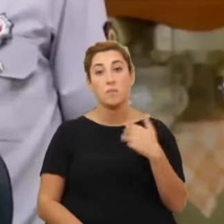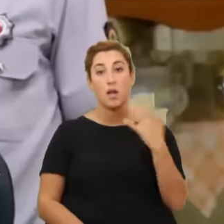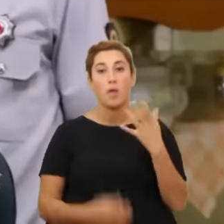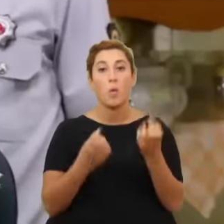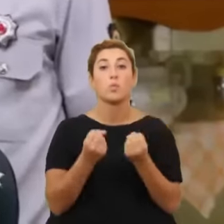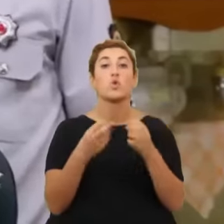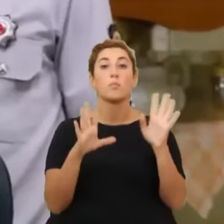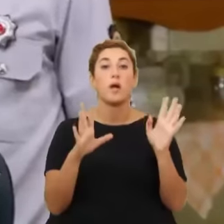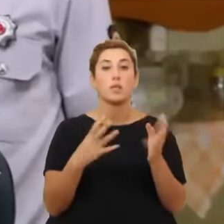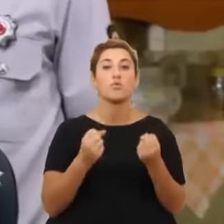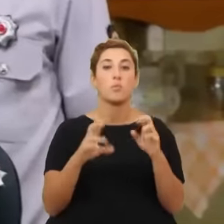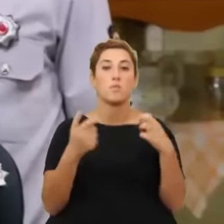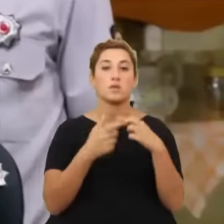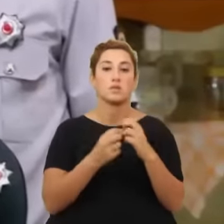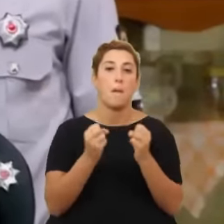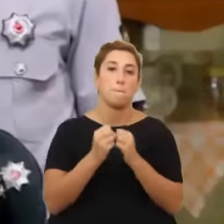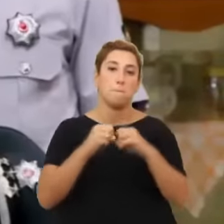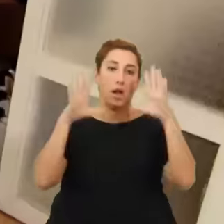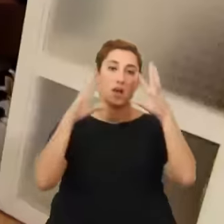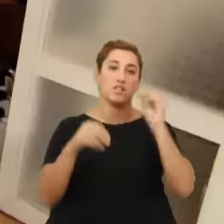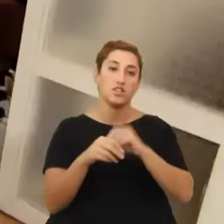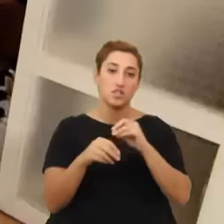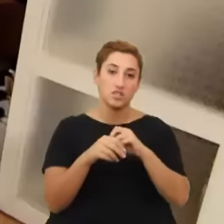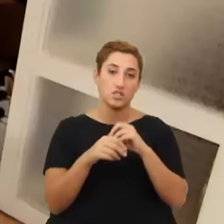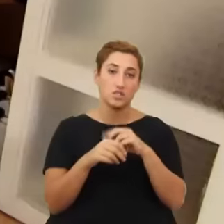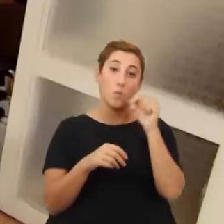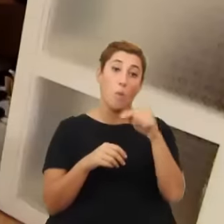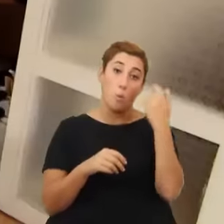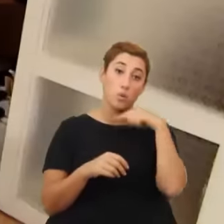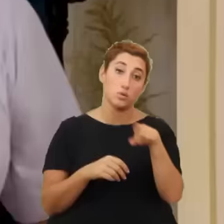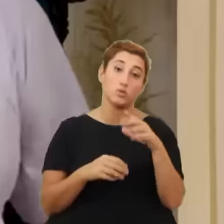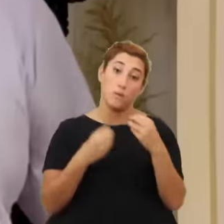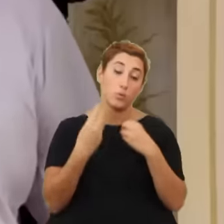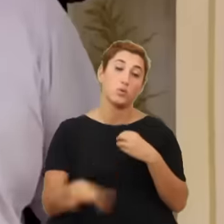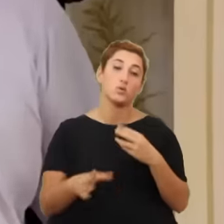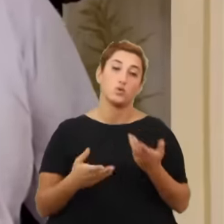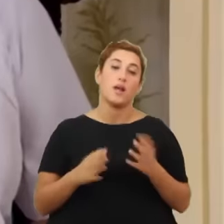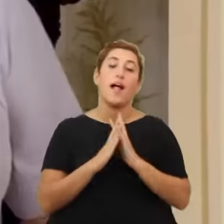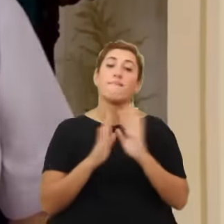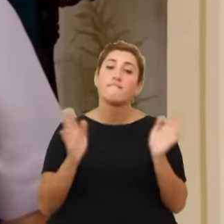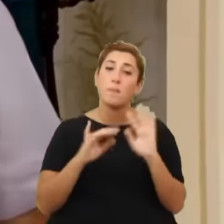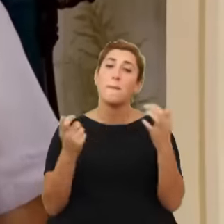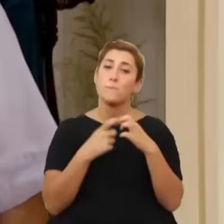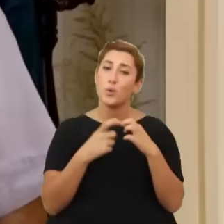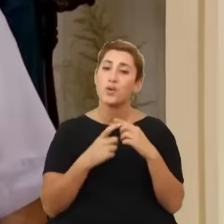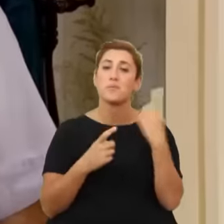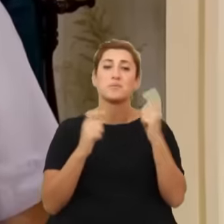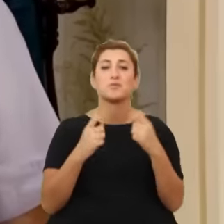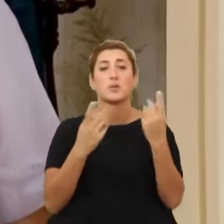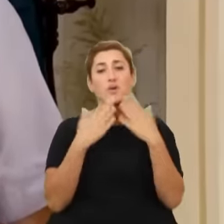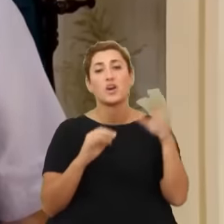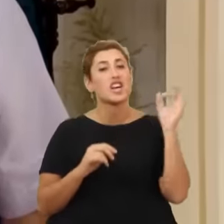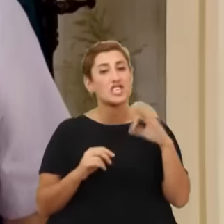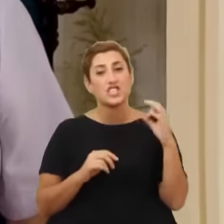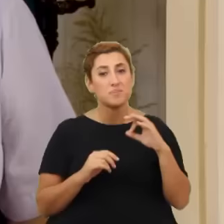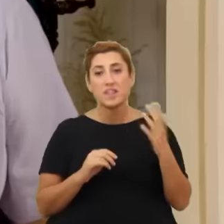daha tutmazken Rıza Bey bıraktığı için ondan ya, düştü yani. Tamam şey... Rukiye, yapacak bir şey yok.